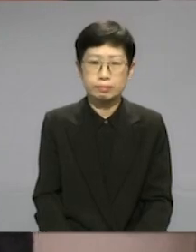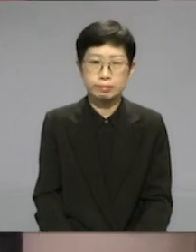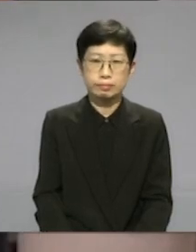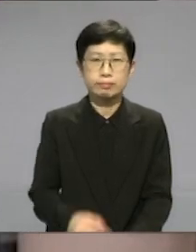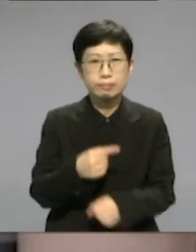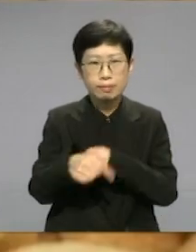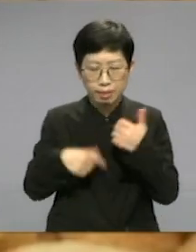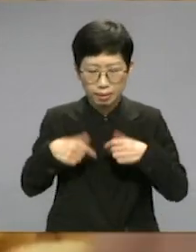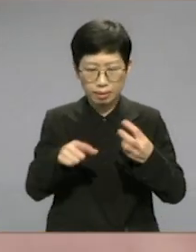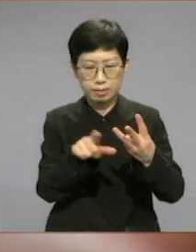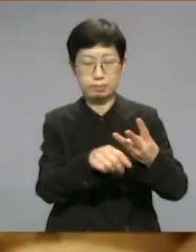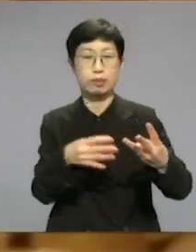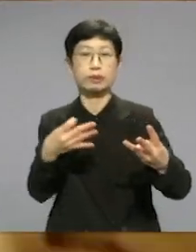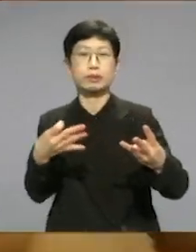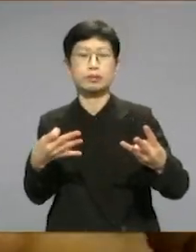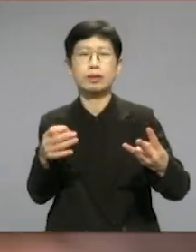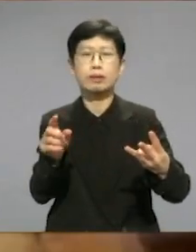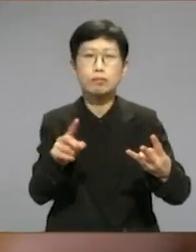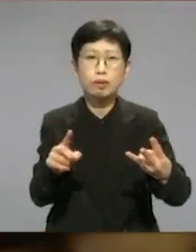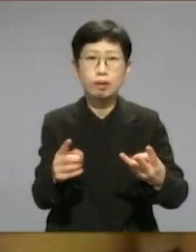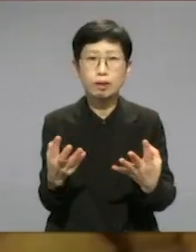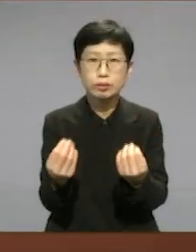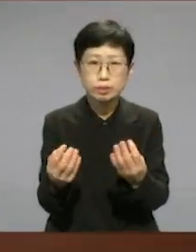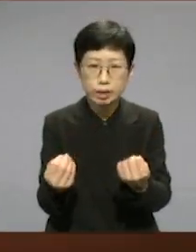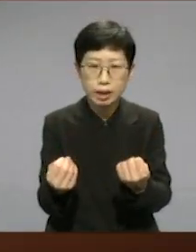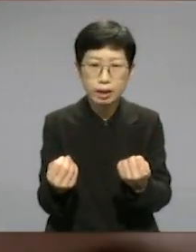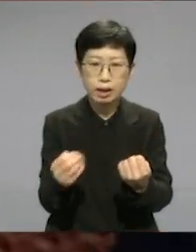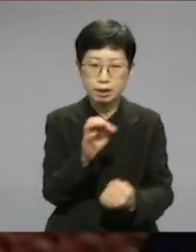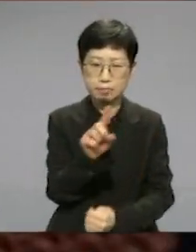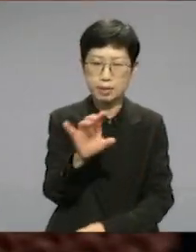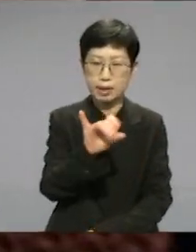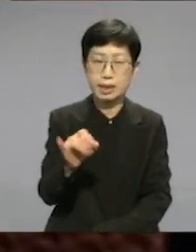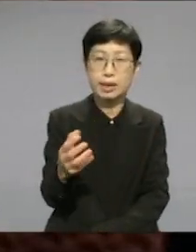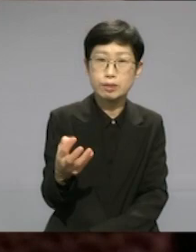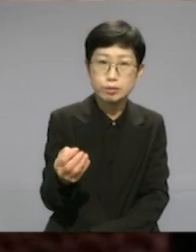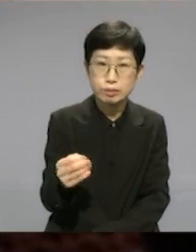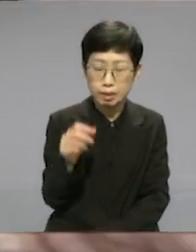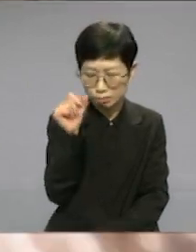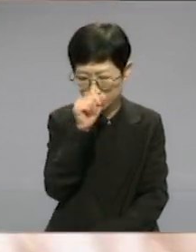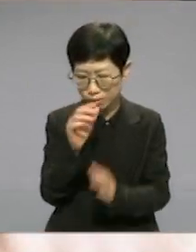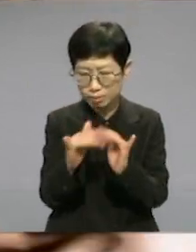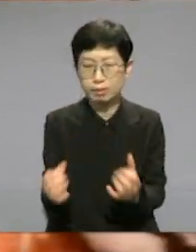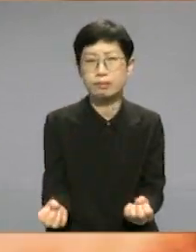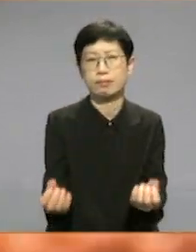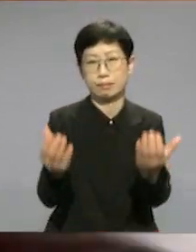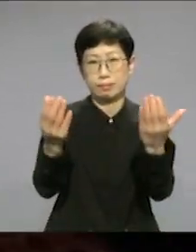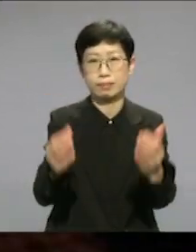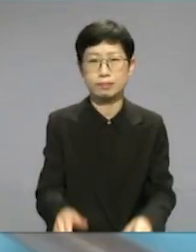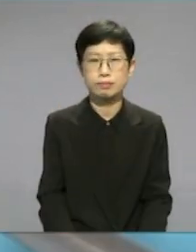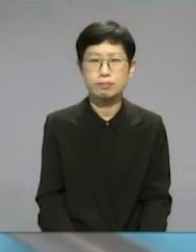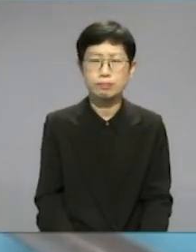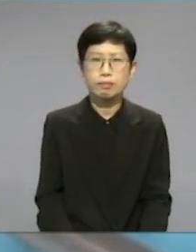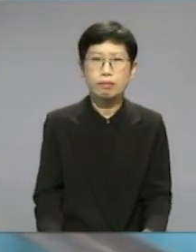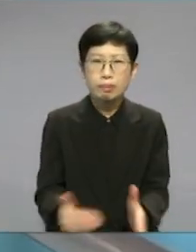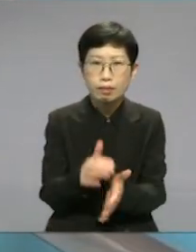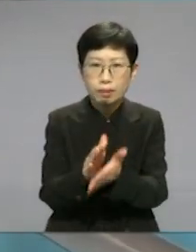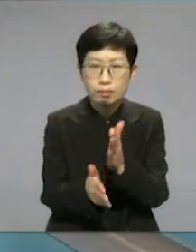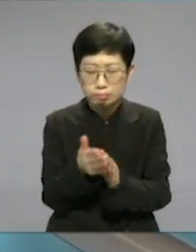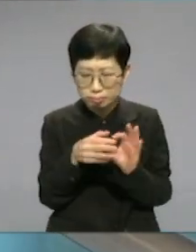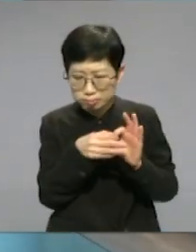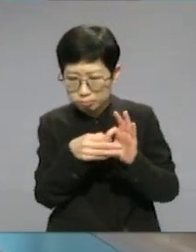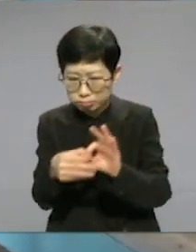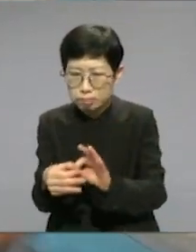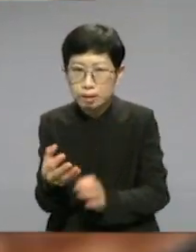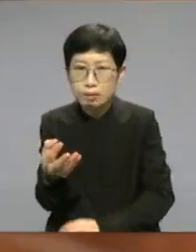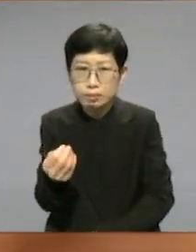매년 3월 14일은 수학과 파이를 좋아하는 사람들에게 축제의 날입니다. 끝없이 계속되는